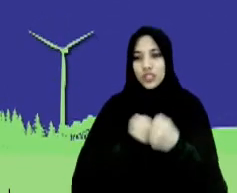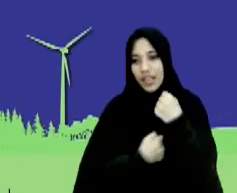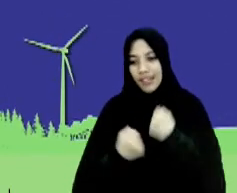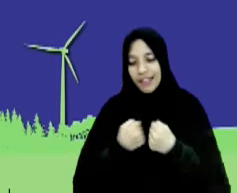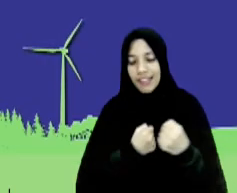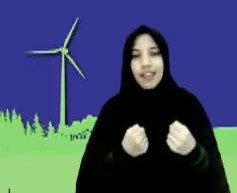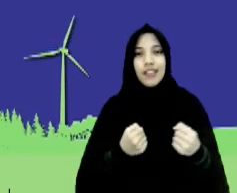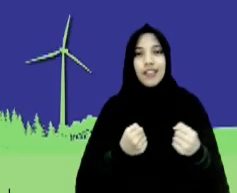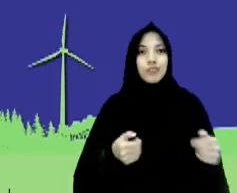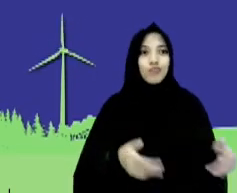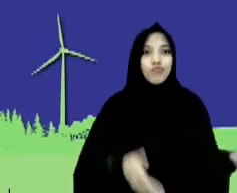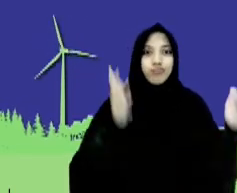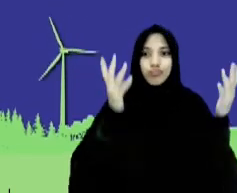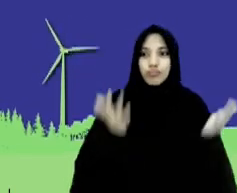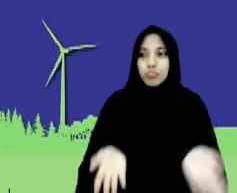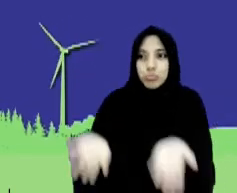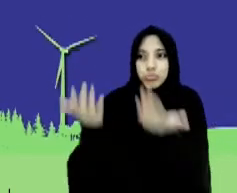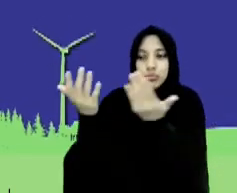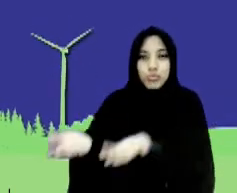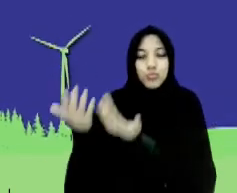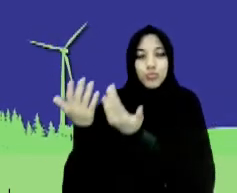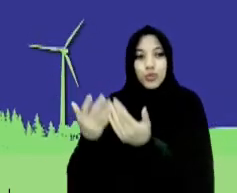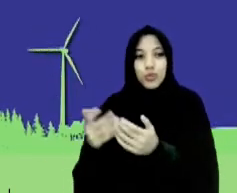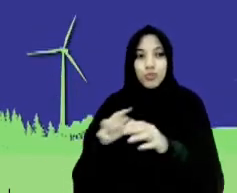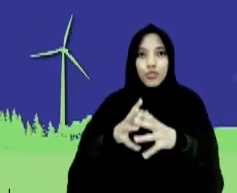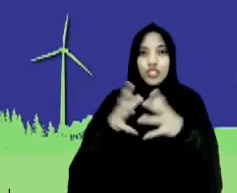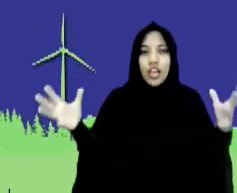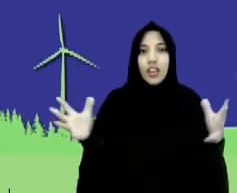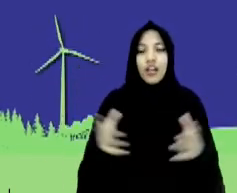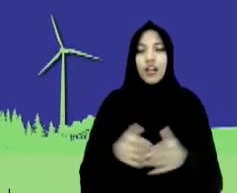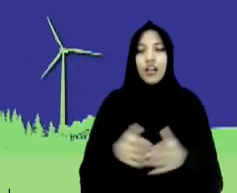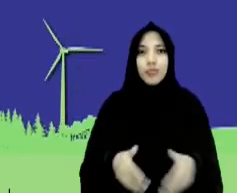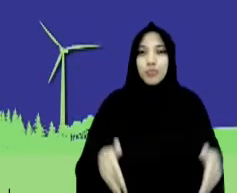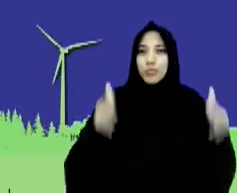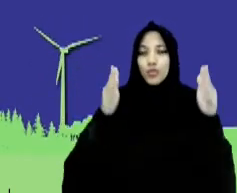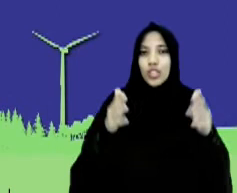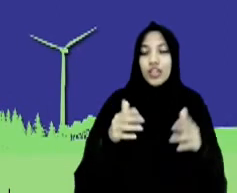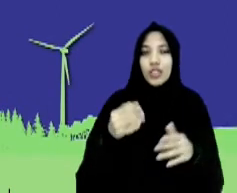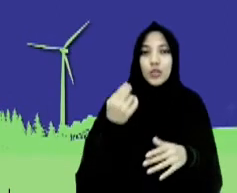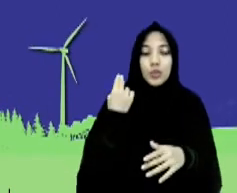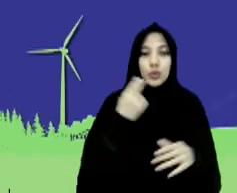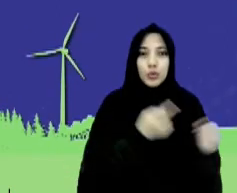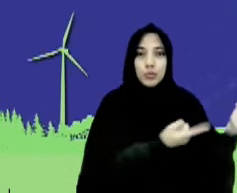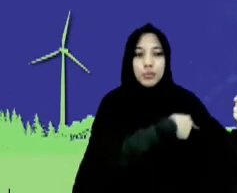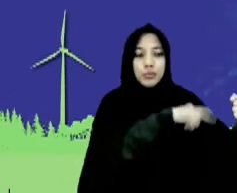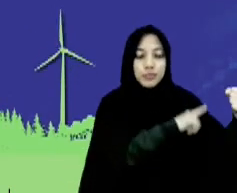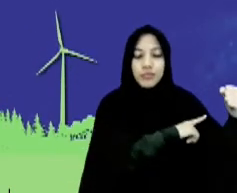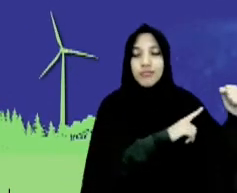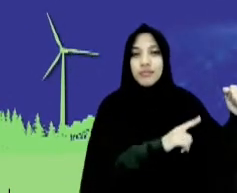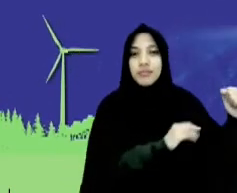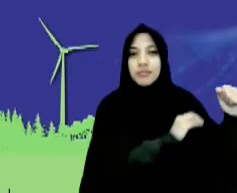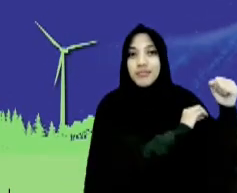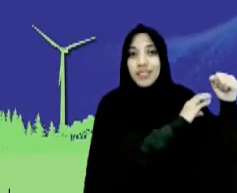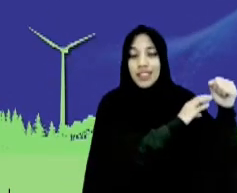situ kita melakukan intervensi untuk eh capacity build dan juga eh pendampingan